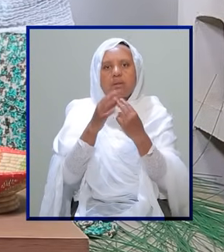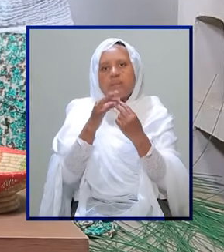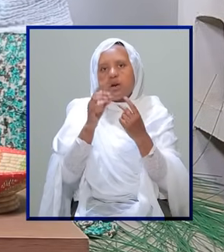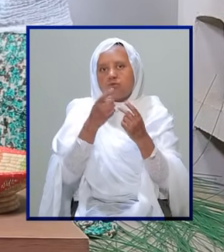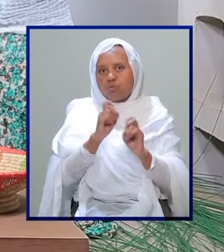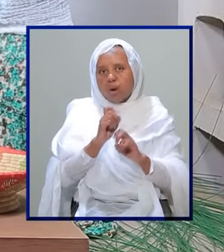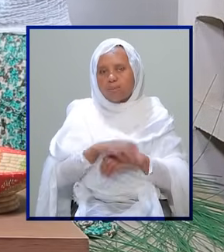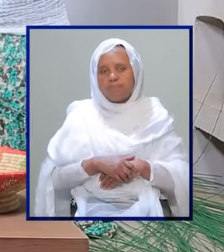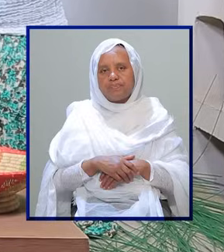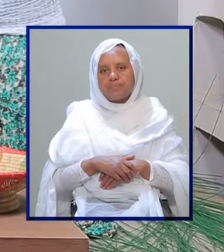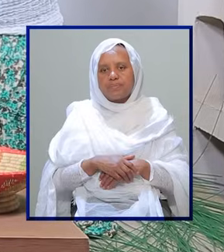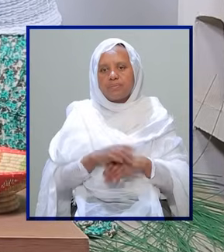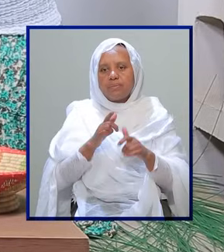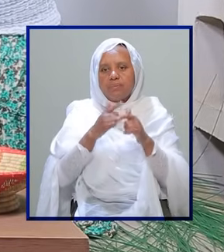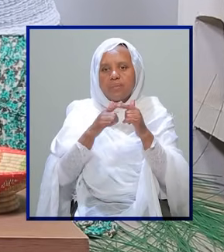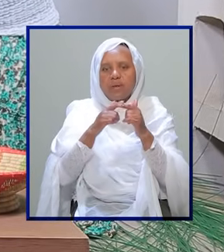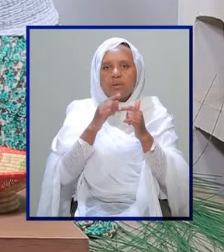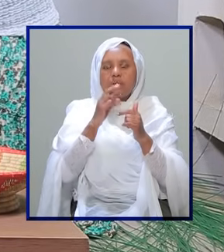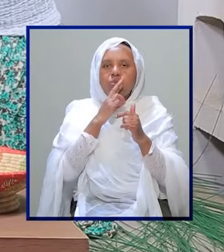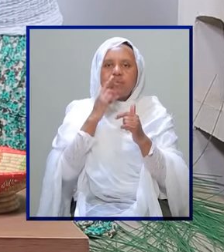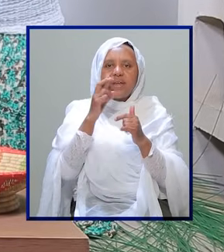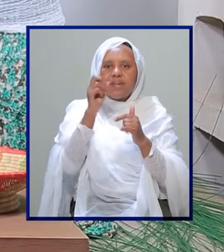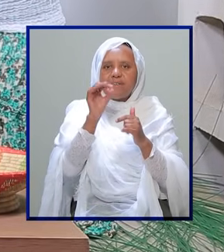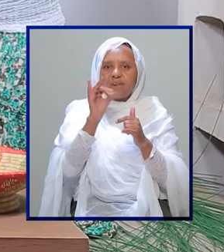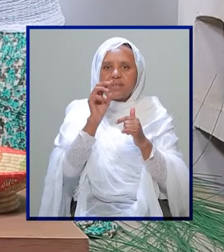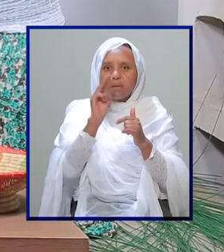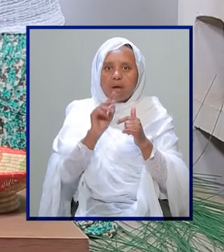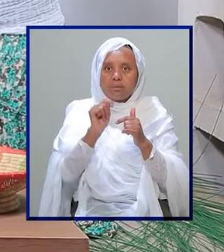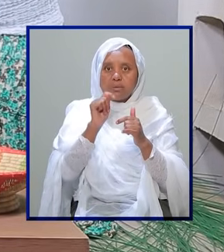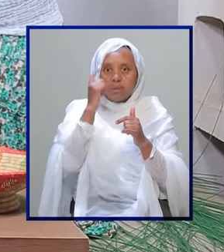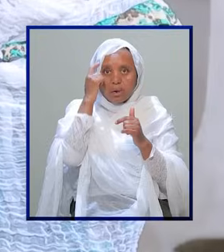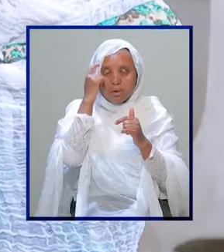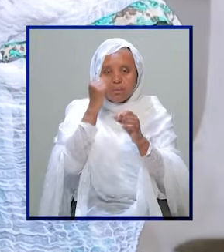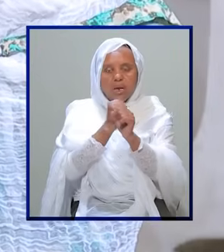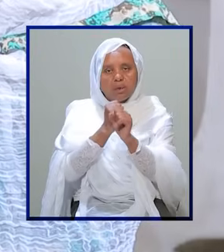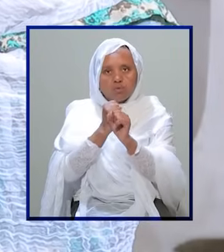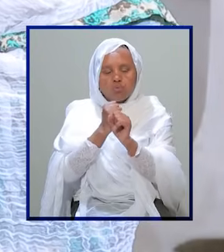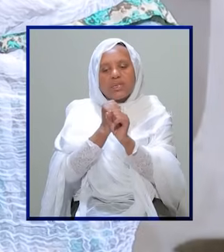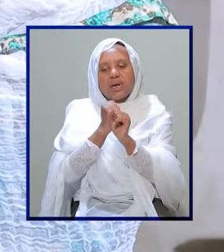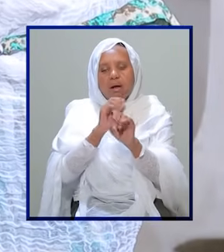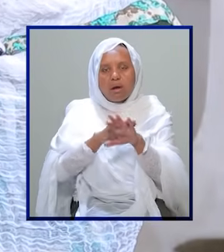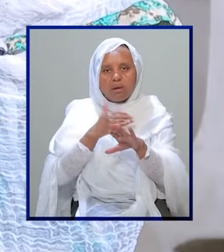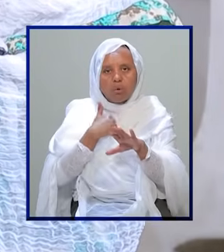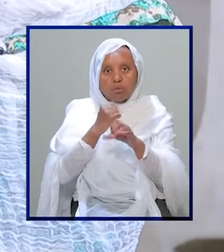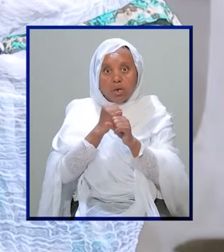ይሆናል። እንግዲህ ጾመ ፍልሰታን ስናስብ ሰራተኞች፣ በስራው ዓለም ያሉ ሰራተኞች ፍቃድ